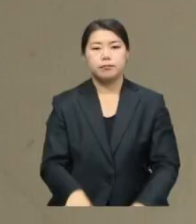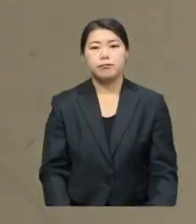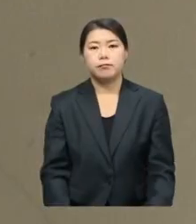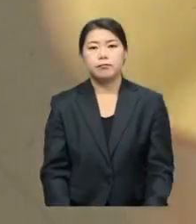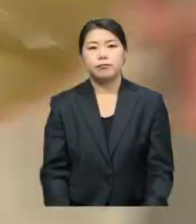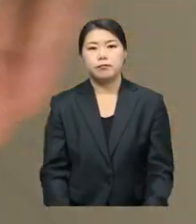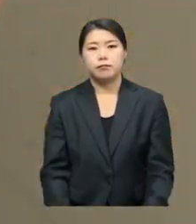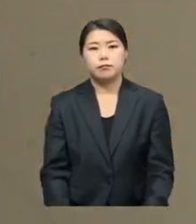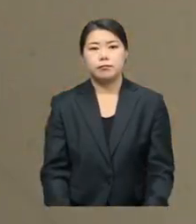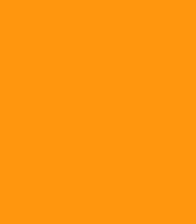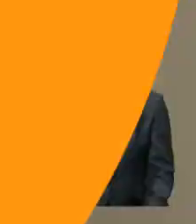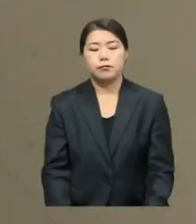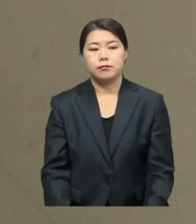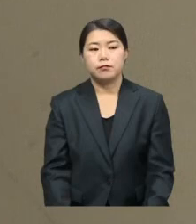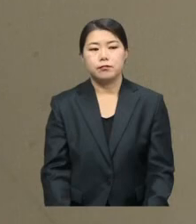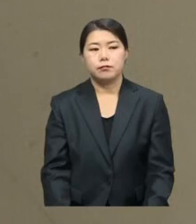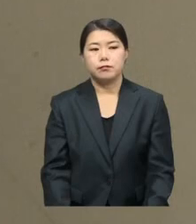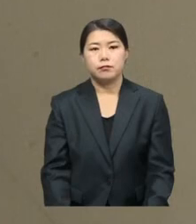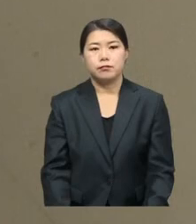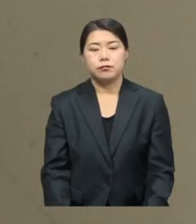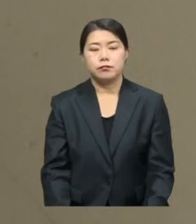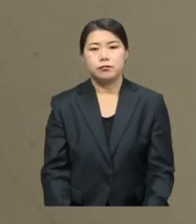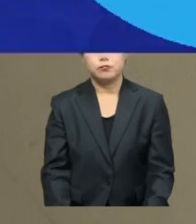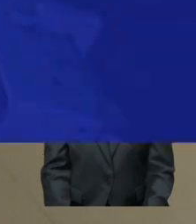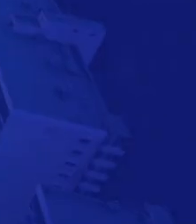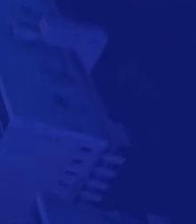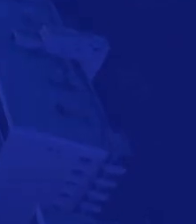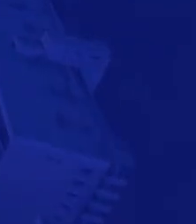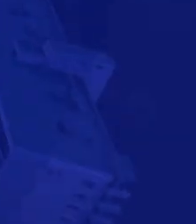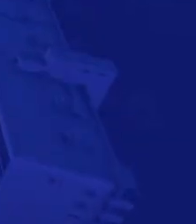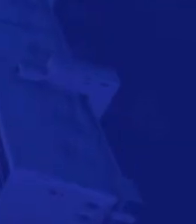밝혔습니다 딜라이브 뉴스 박사입니다